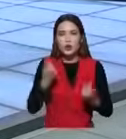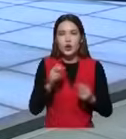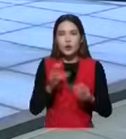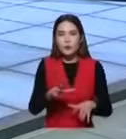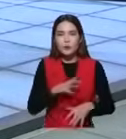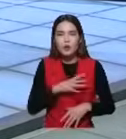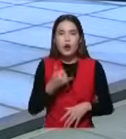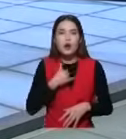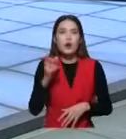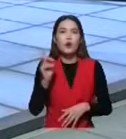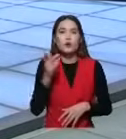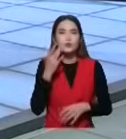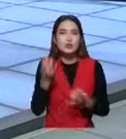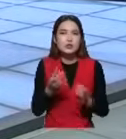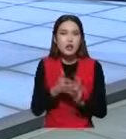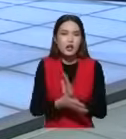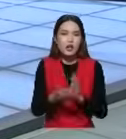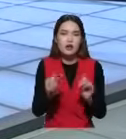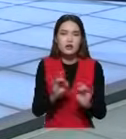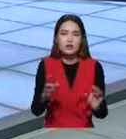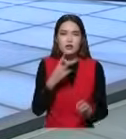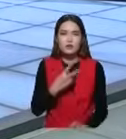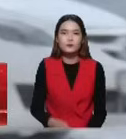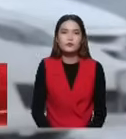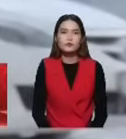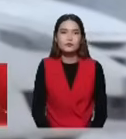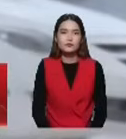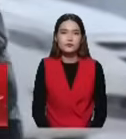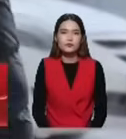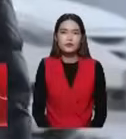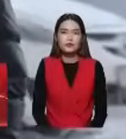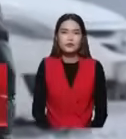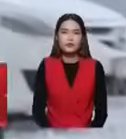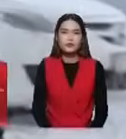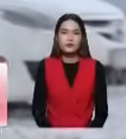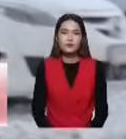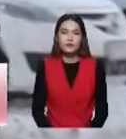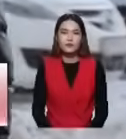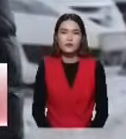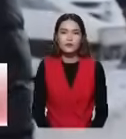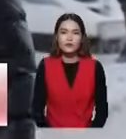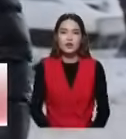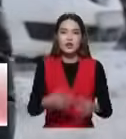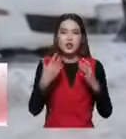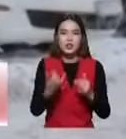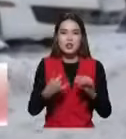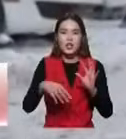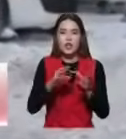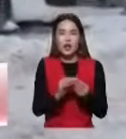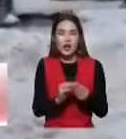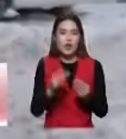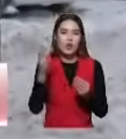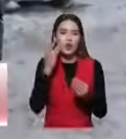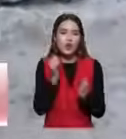Ал біз неге құмартамыз? Сүндет Оралбек анықтап көрді. Бұрын ердің қанаты ат десек, қазір темір тұлпарсыз тірлігің бітпейді.